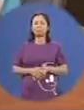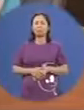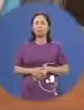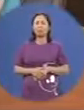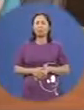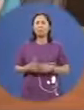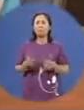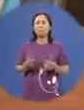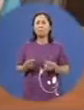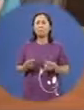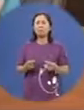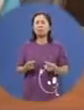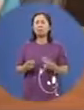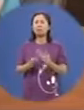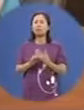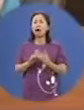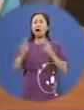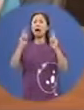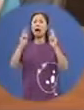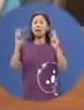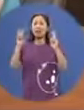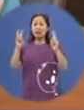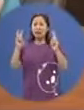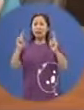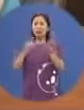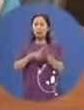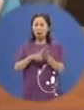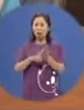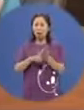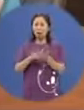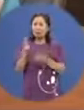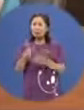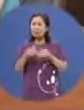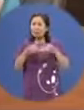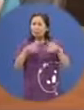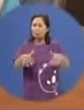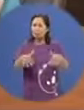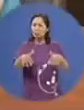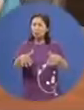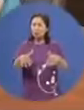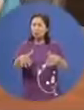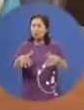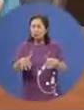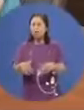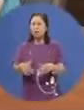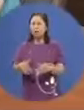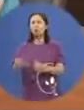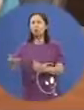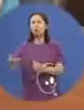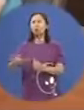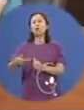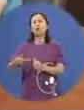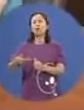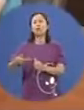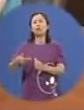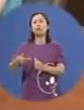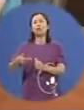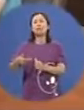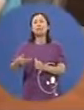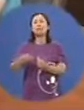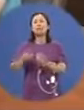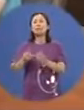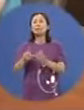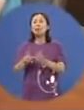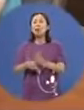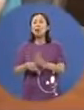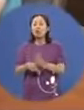に言うと企業なんかのあるいは組織の、 はいはい、 まあ、後ろ盾のあるような人に入ってもらおう、 はい、 まあ、こういう